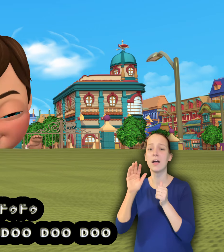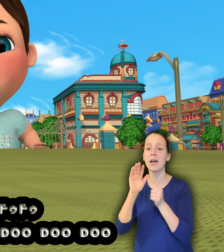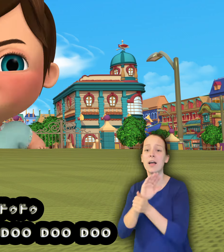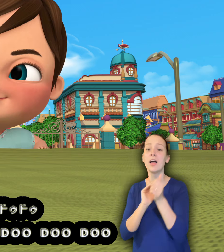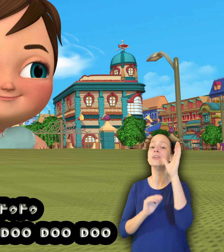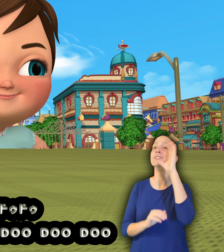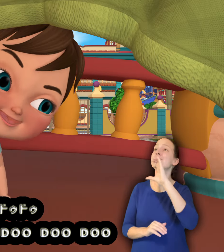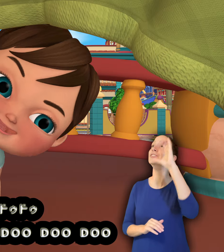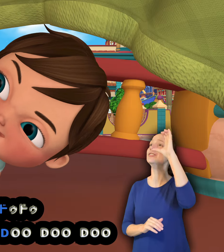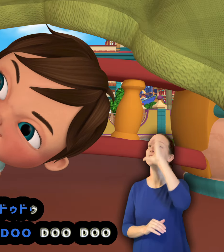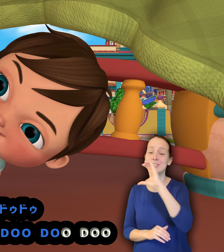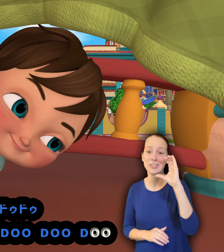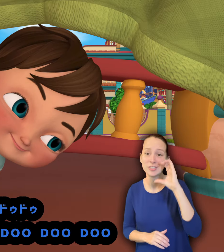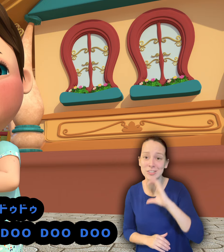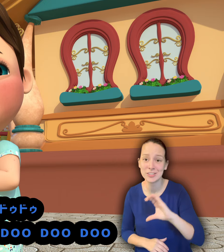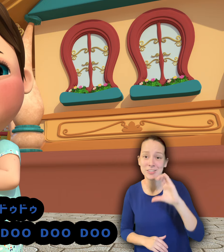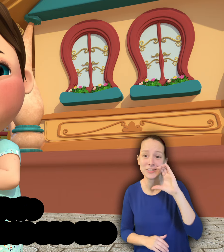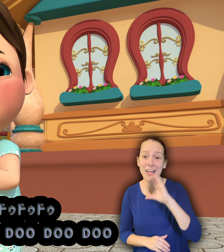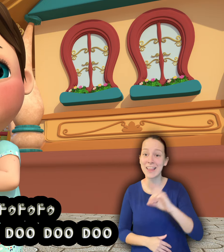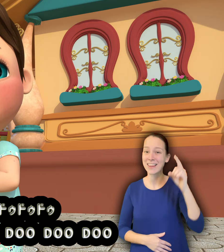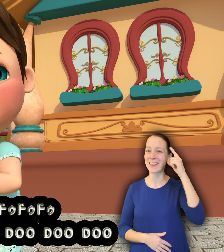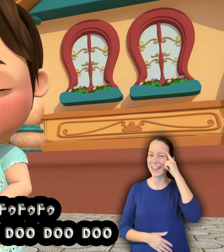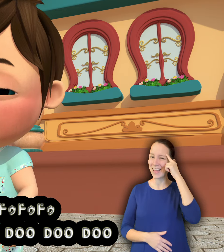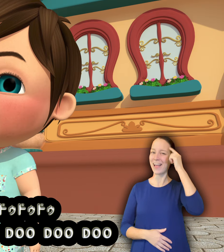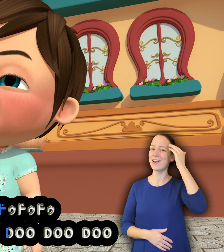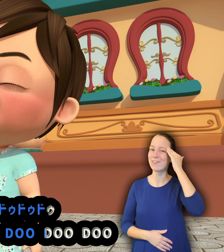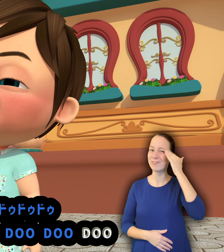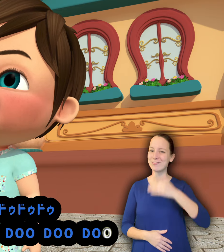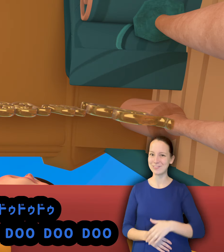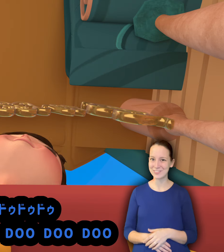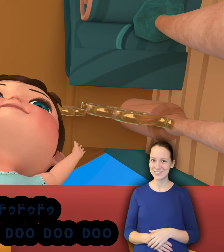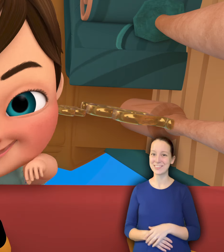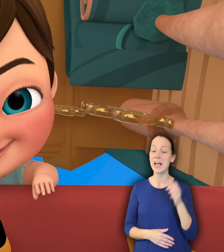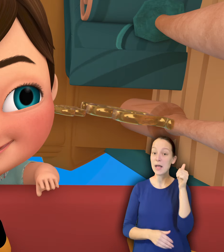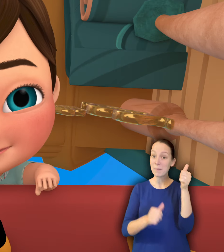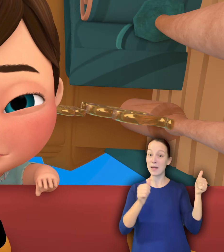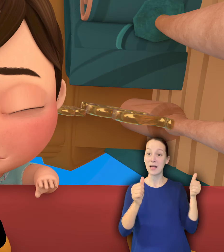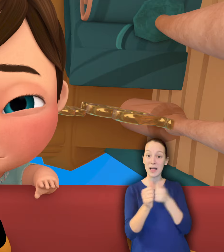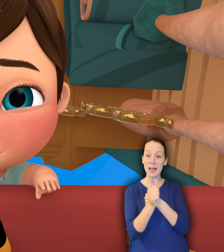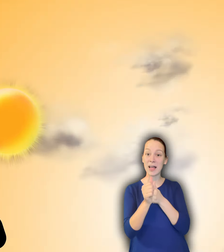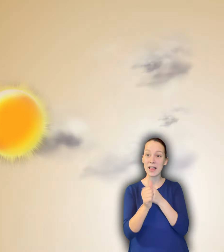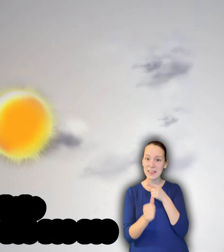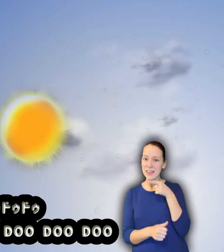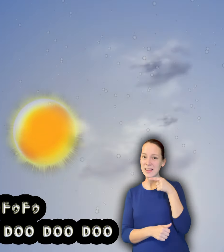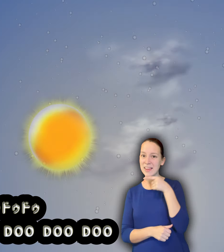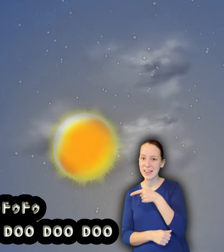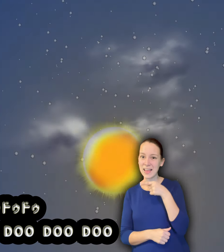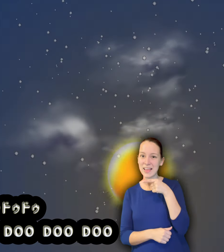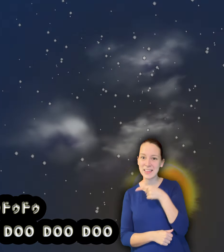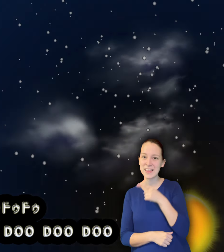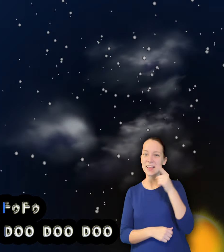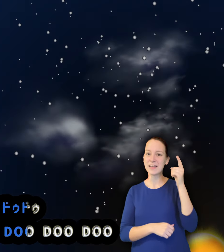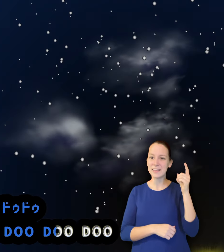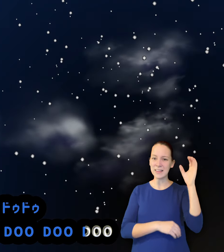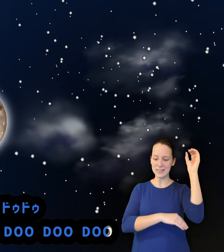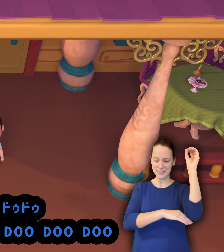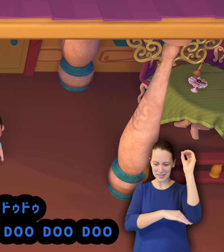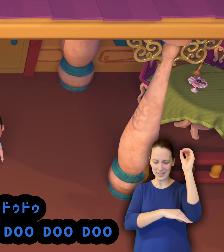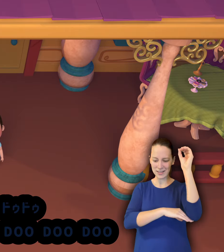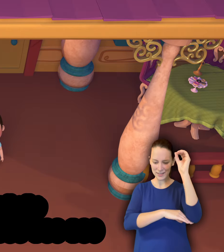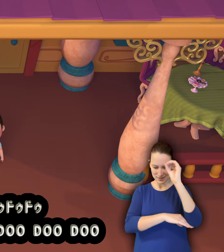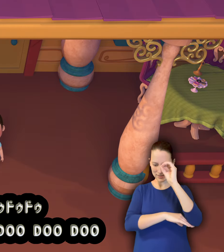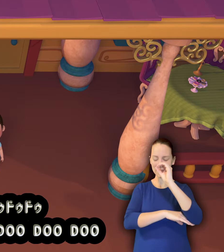ちゃんどこだ猫ちゃんここだ夕日